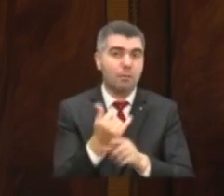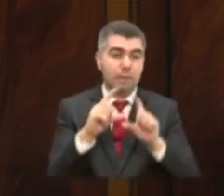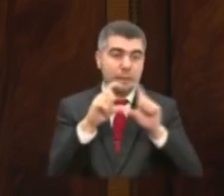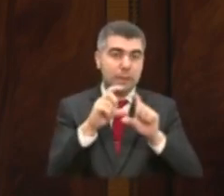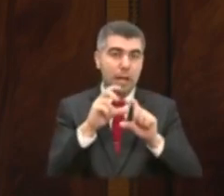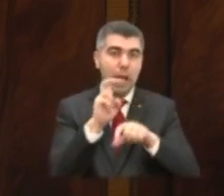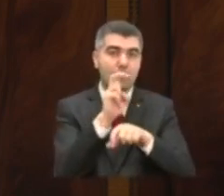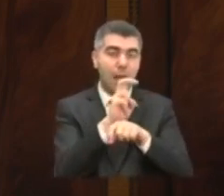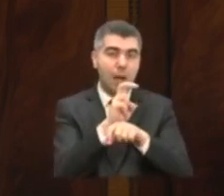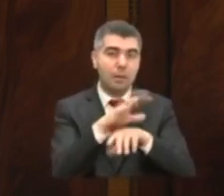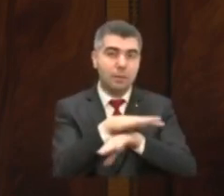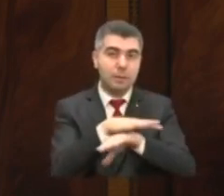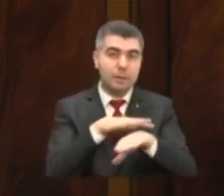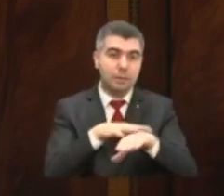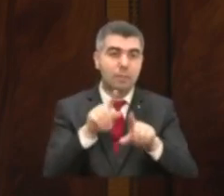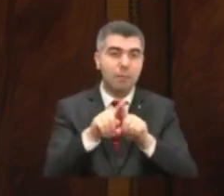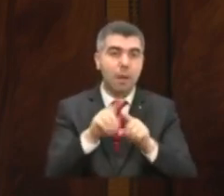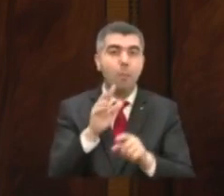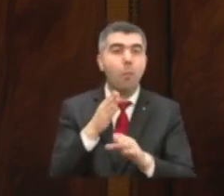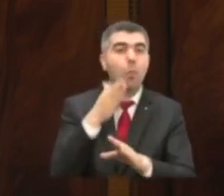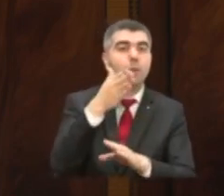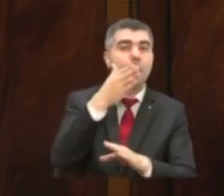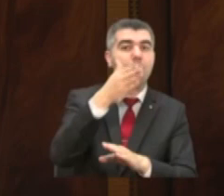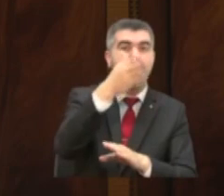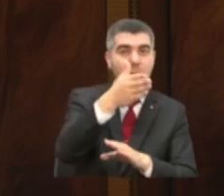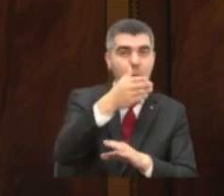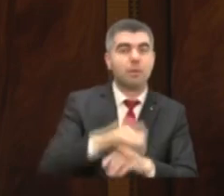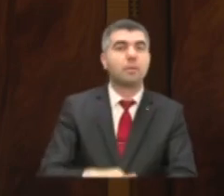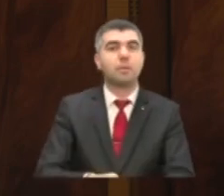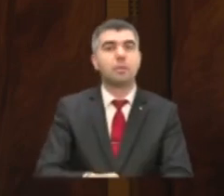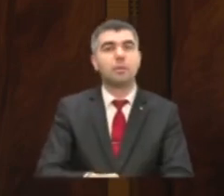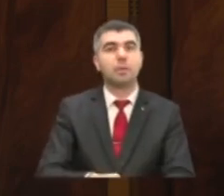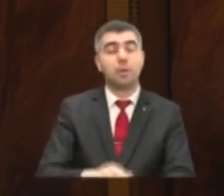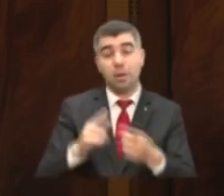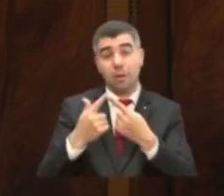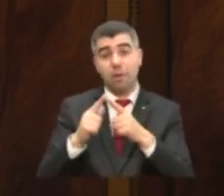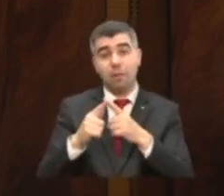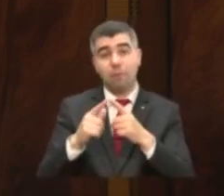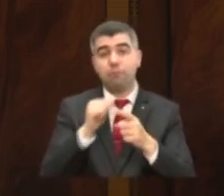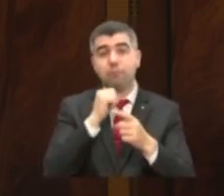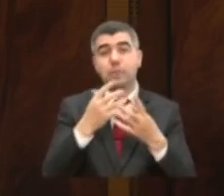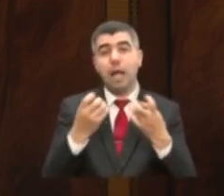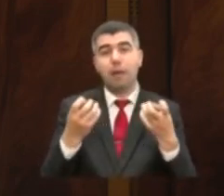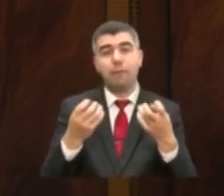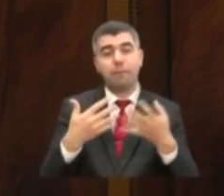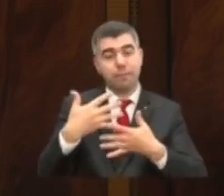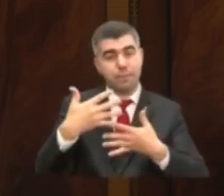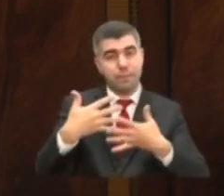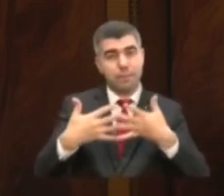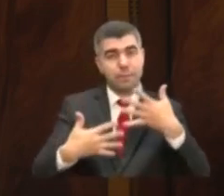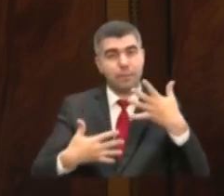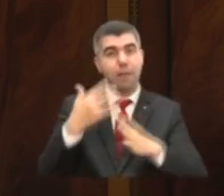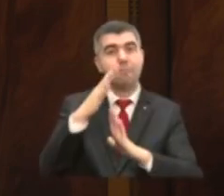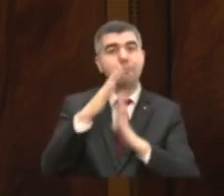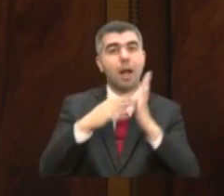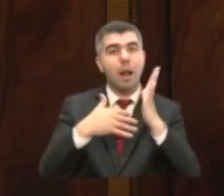يعني مستقبلي مهم جدا، وغادي تدخل عدد من البرامج الجديدة